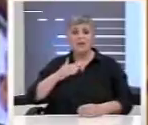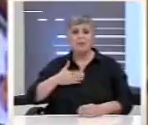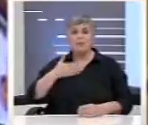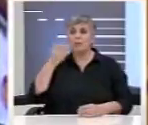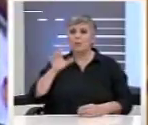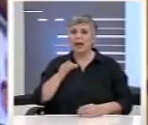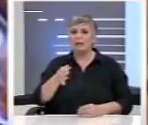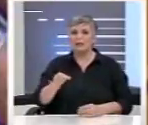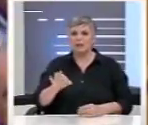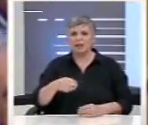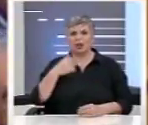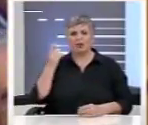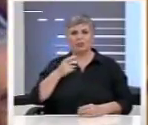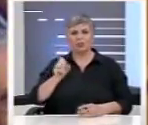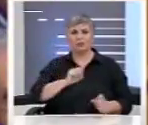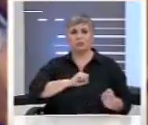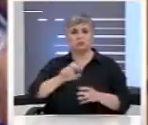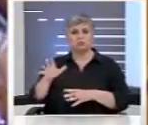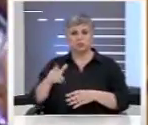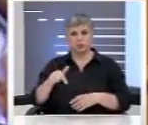πιστεύω τους,